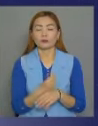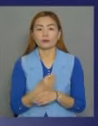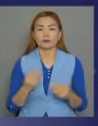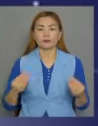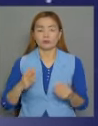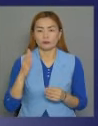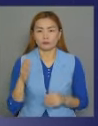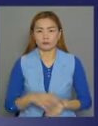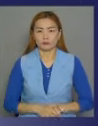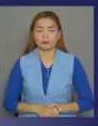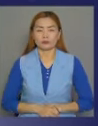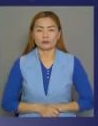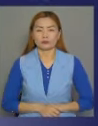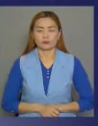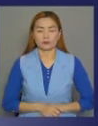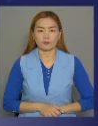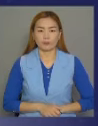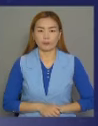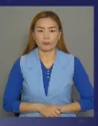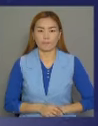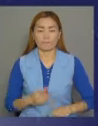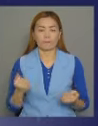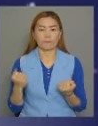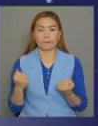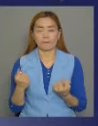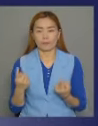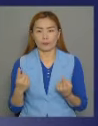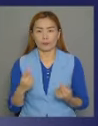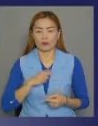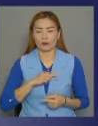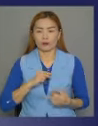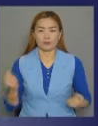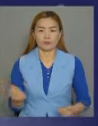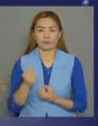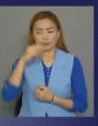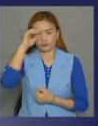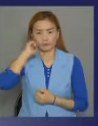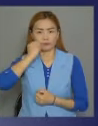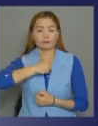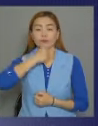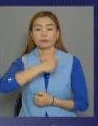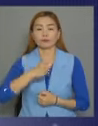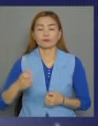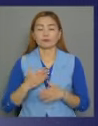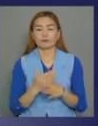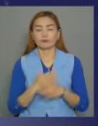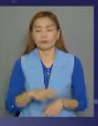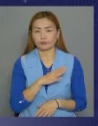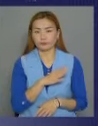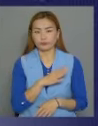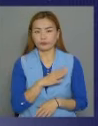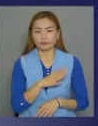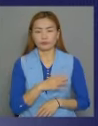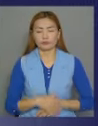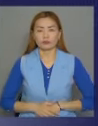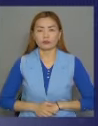орнын ойып тұрып, орын алуына біздің үлкен ағаларымыз, апаларымыз еңбек етті. Алдарынан жабылқасын